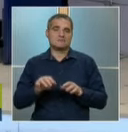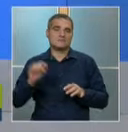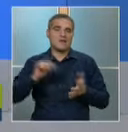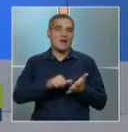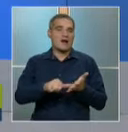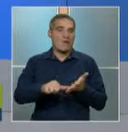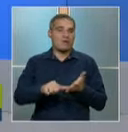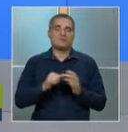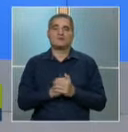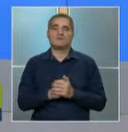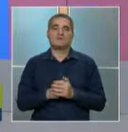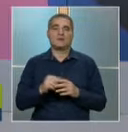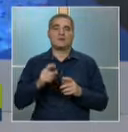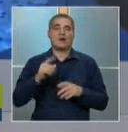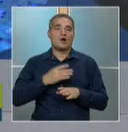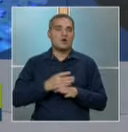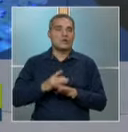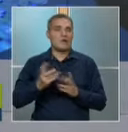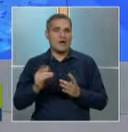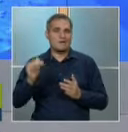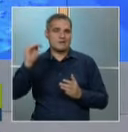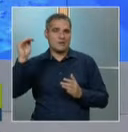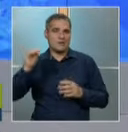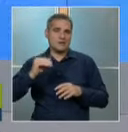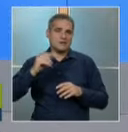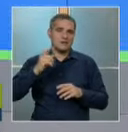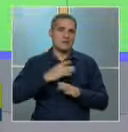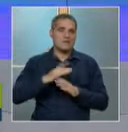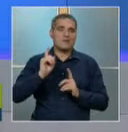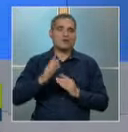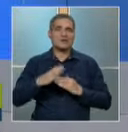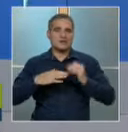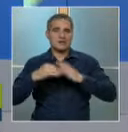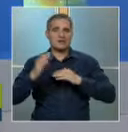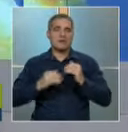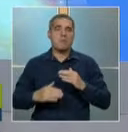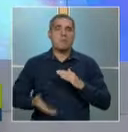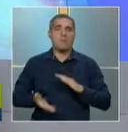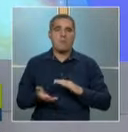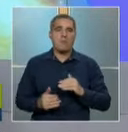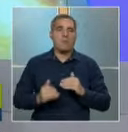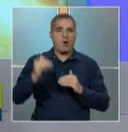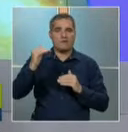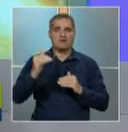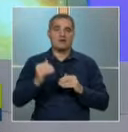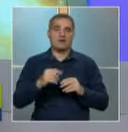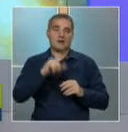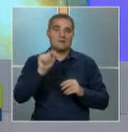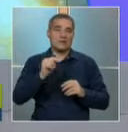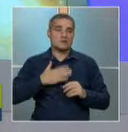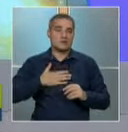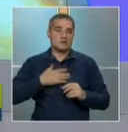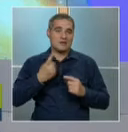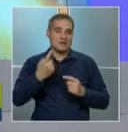Смятам, че я имат до някаква степен. Винаги може да се гради все повече и повече. Въпросът е да